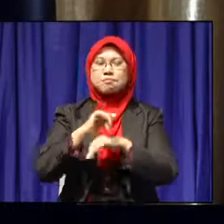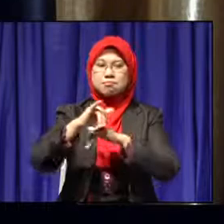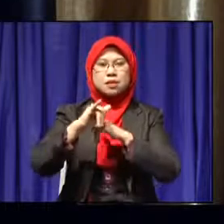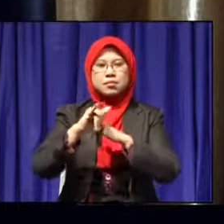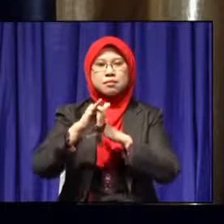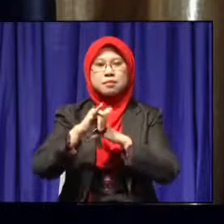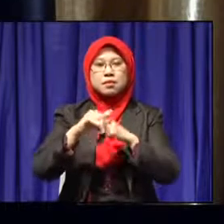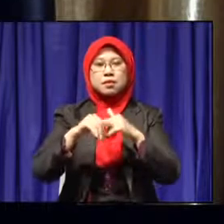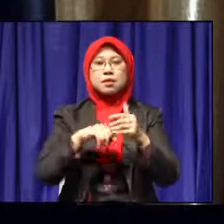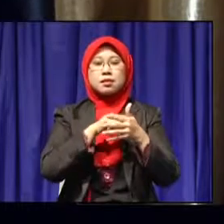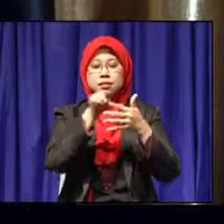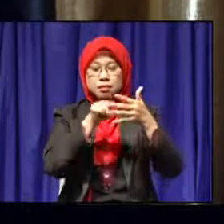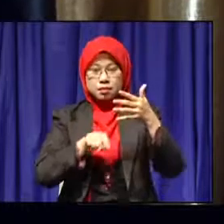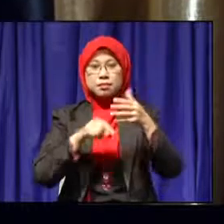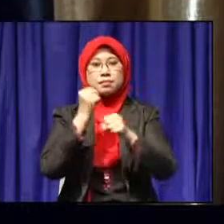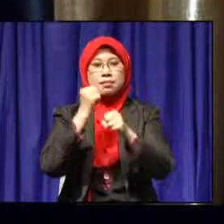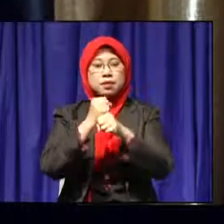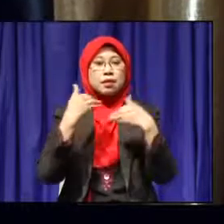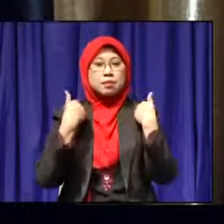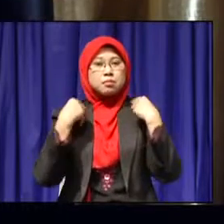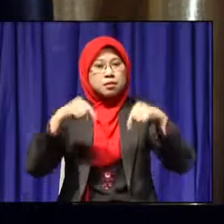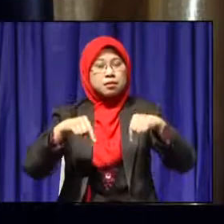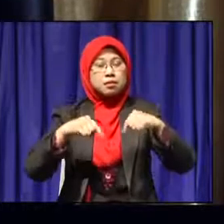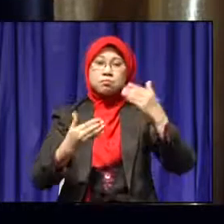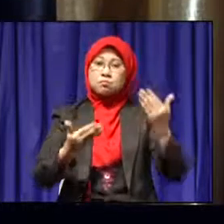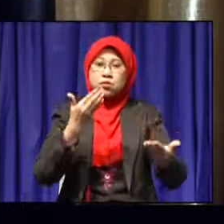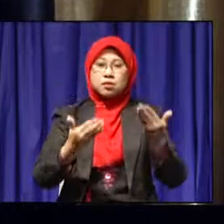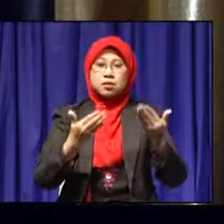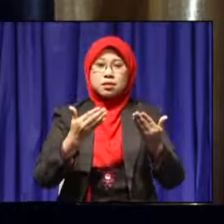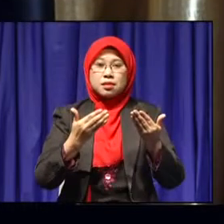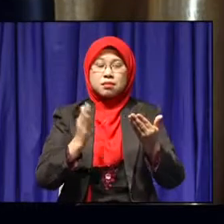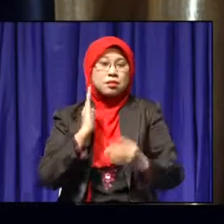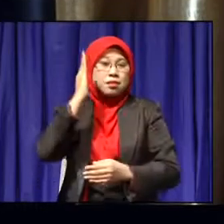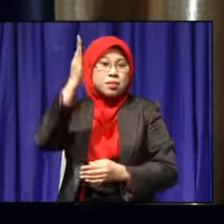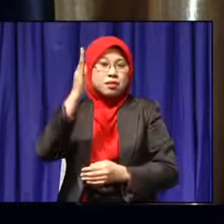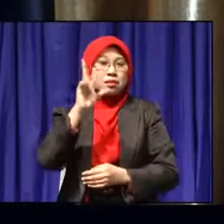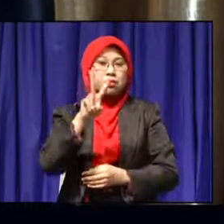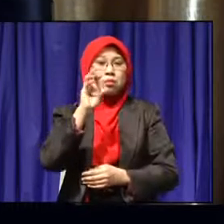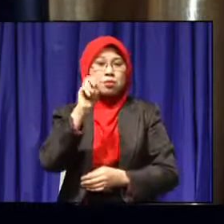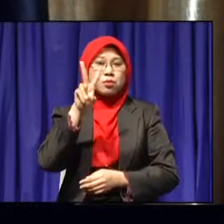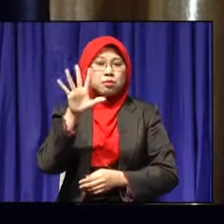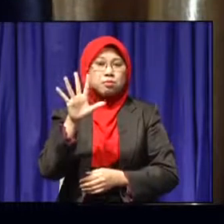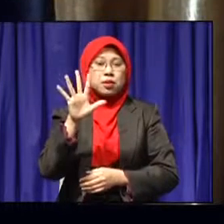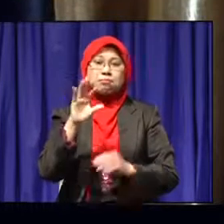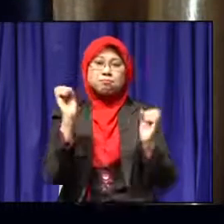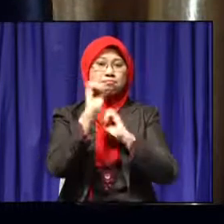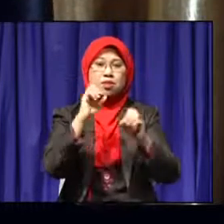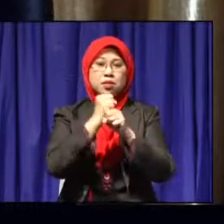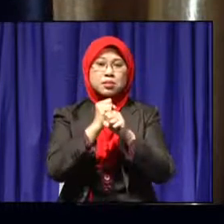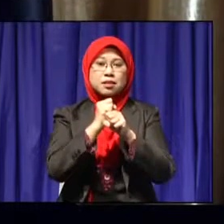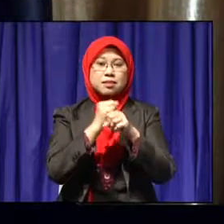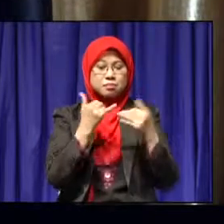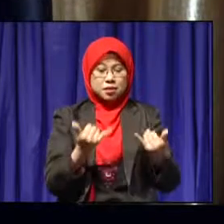jenis-jenis pekerjaan yang ada pada hari ini mungkin tidak ada mungkin pada tahun 25 jadi inilah penting